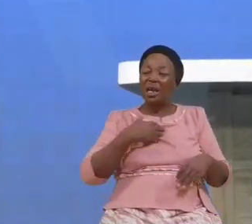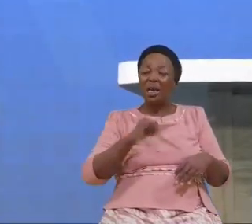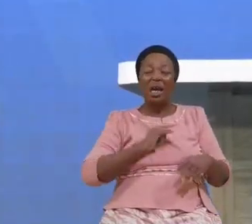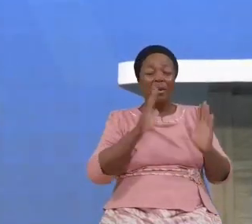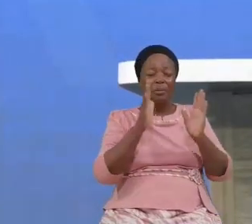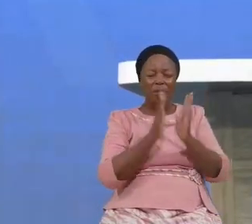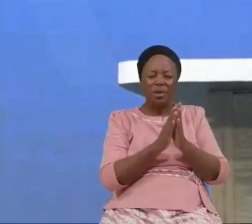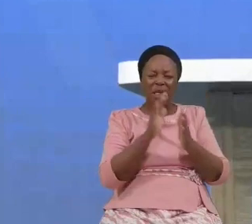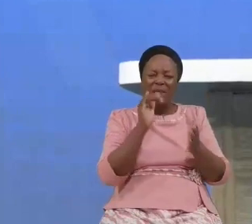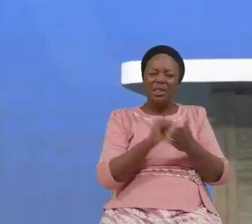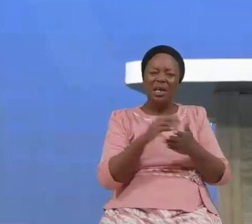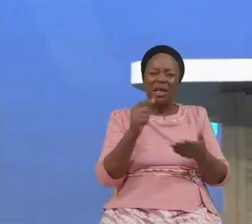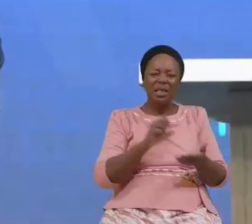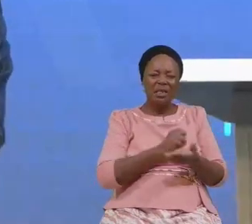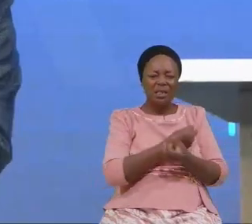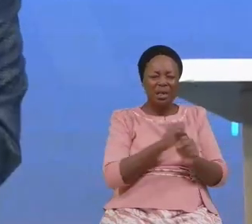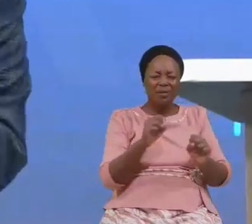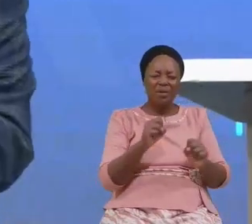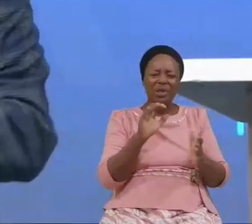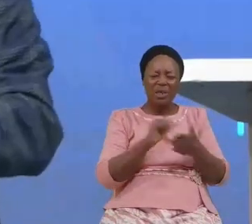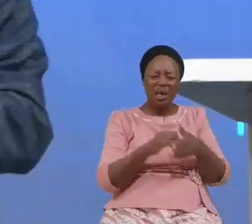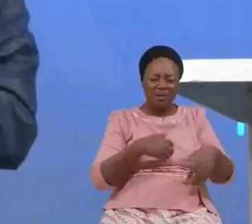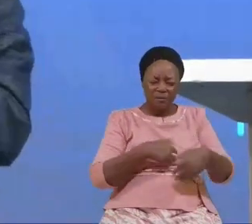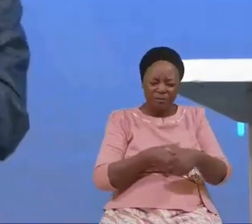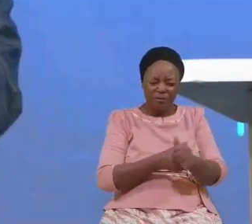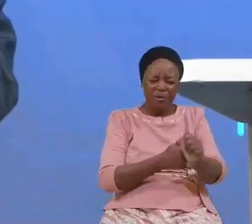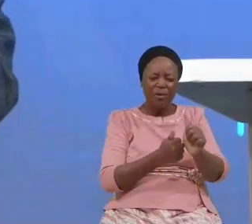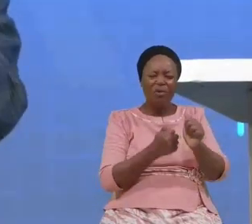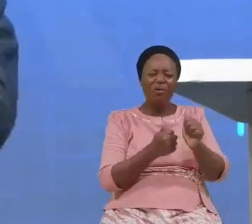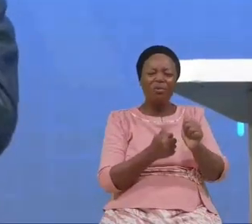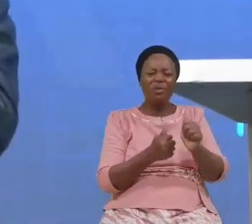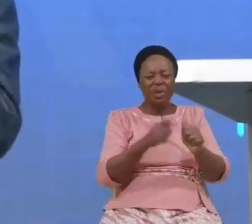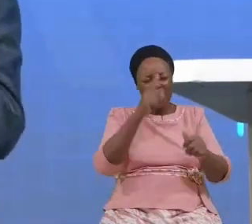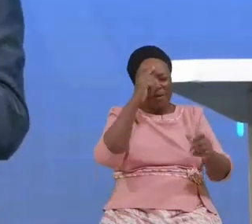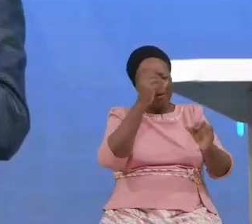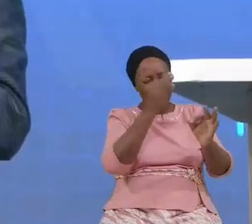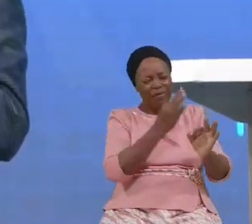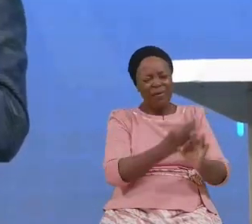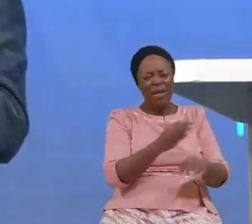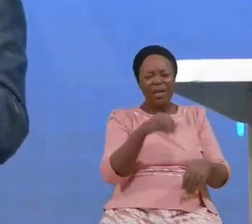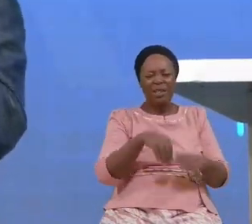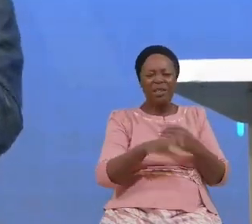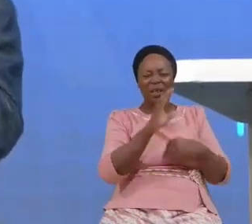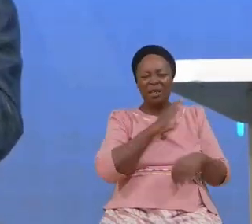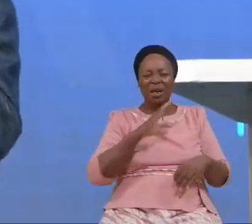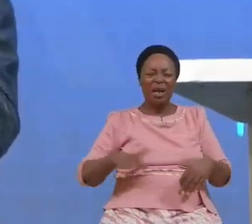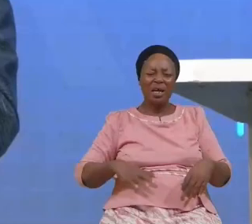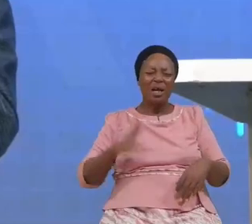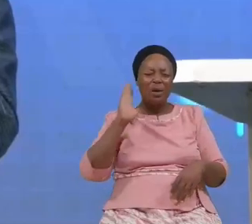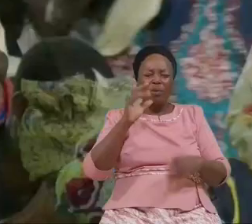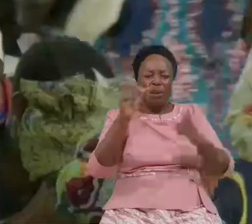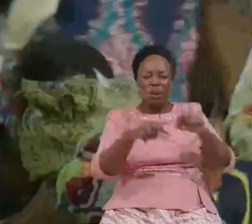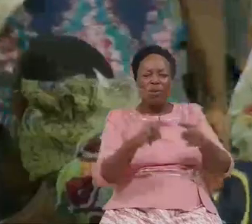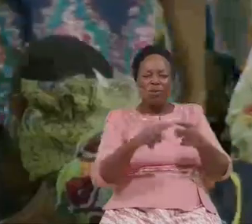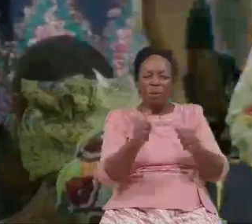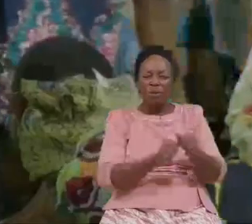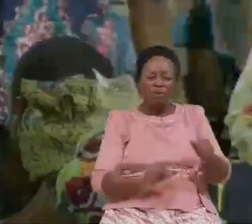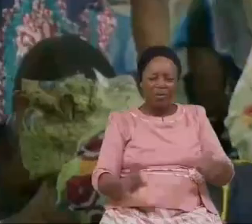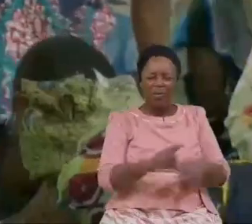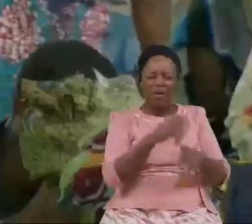que ton salut qui suis la foi en Christ parvienne à chacun maintenant